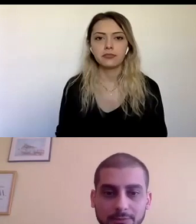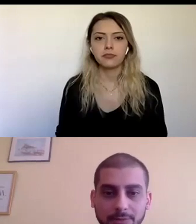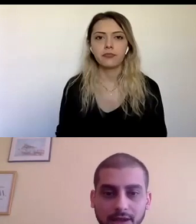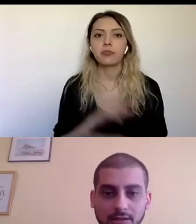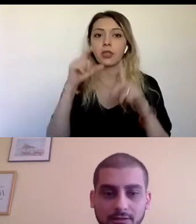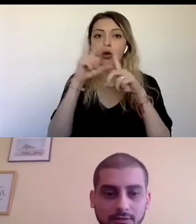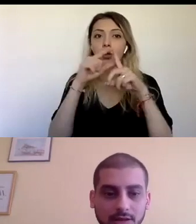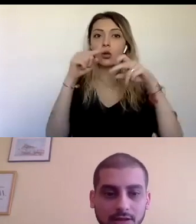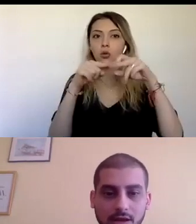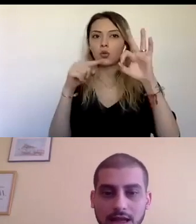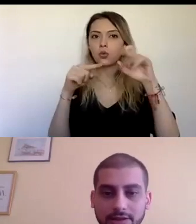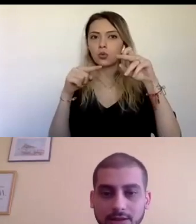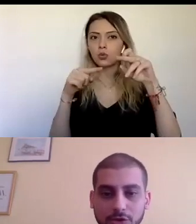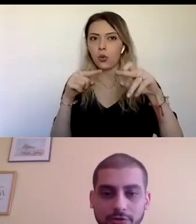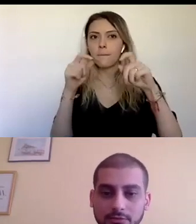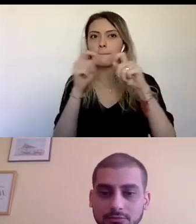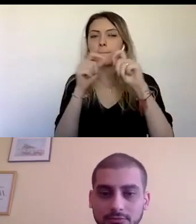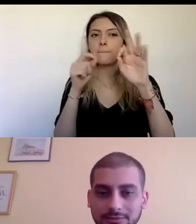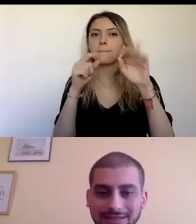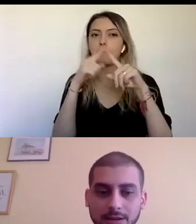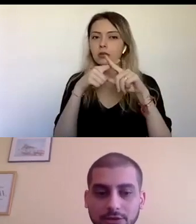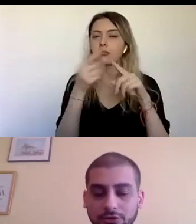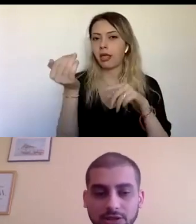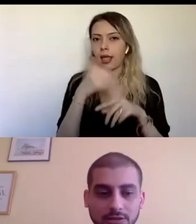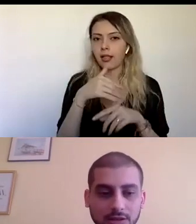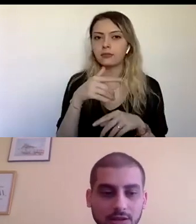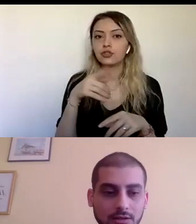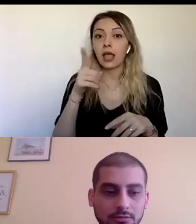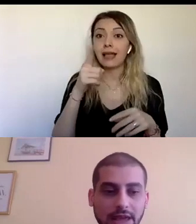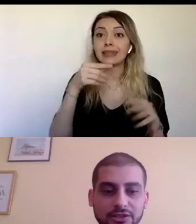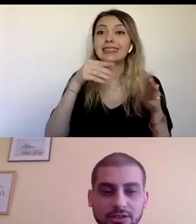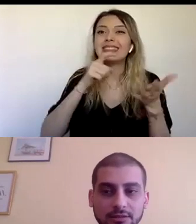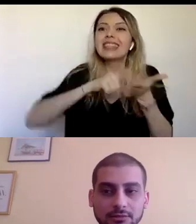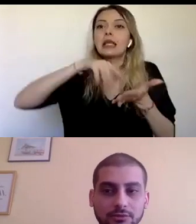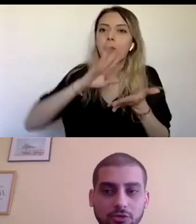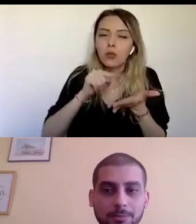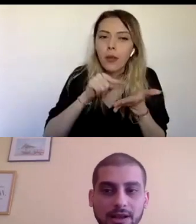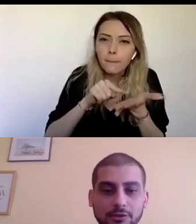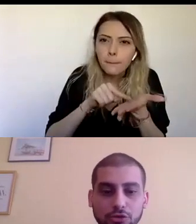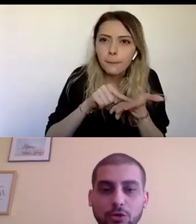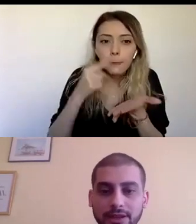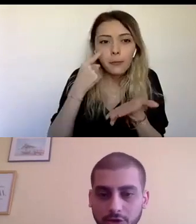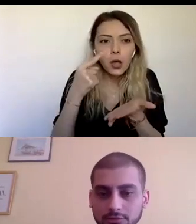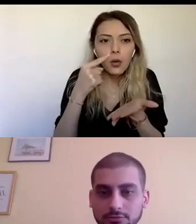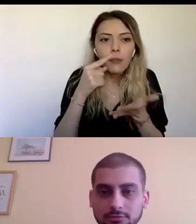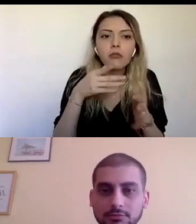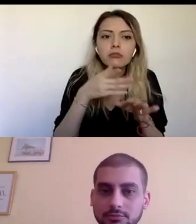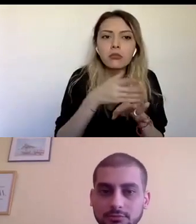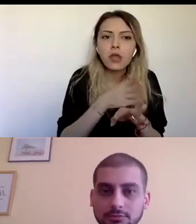Dropbox'tan gelen bir mail. Adrese bakıyorum tıklamadan önce. Gerçekten dropbox.com'a